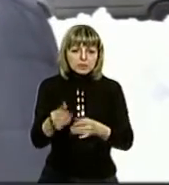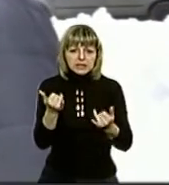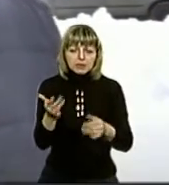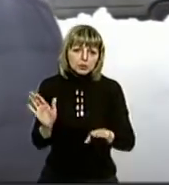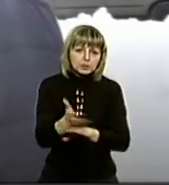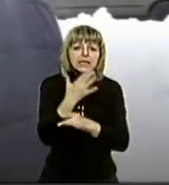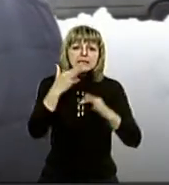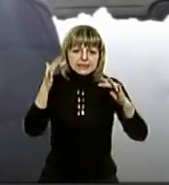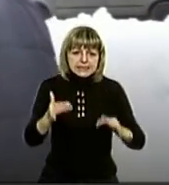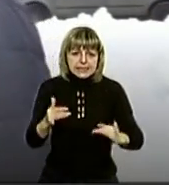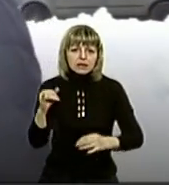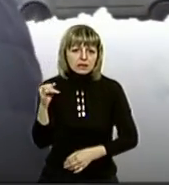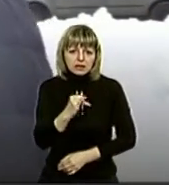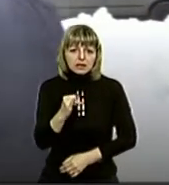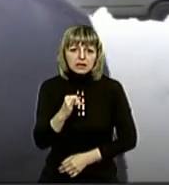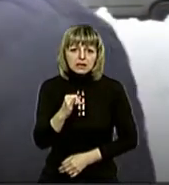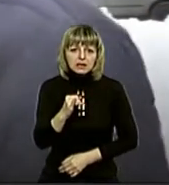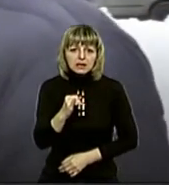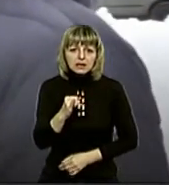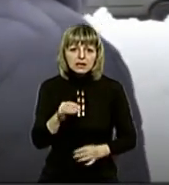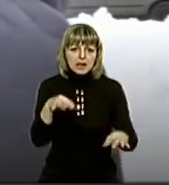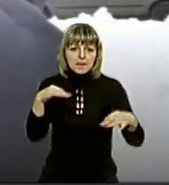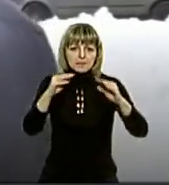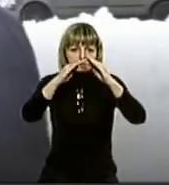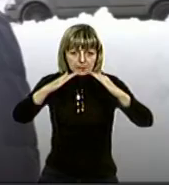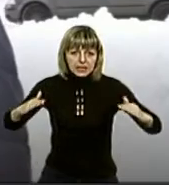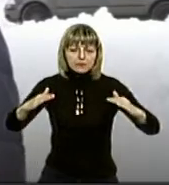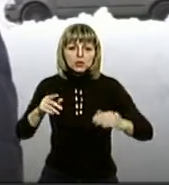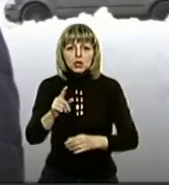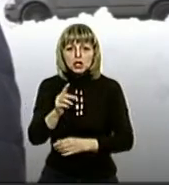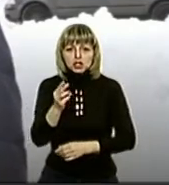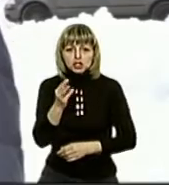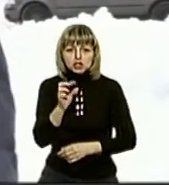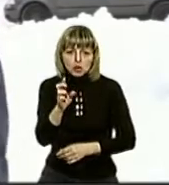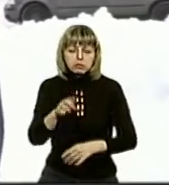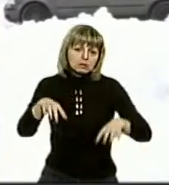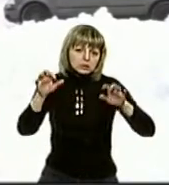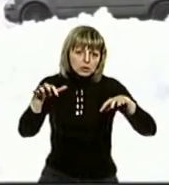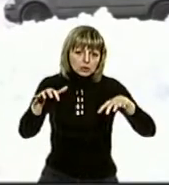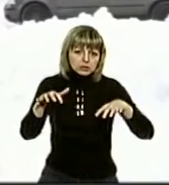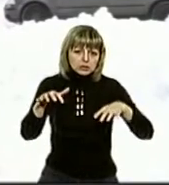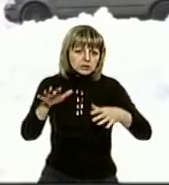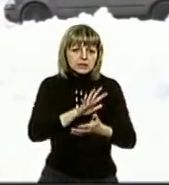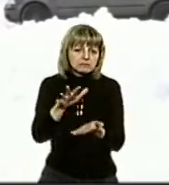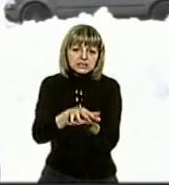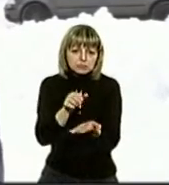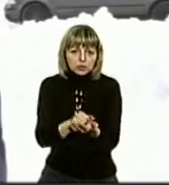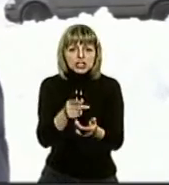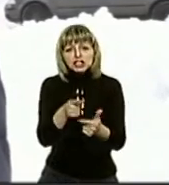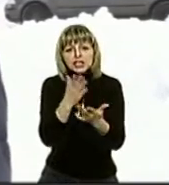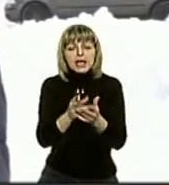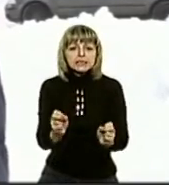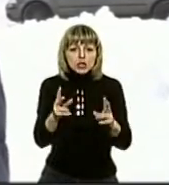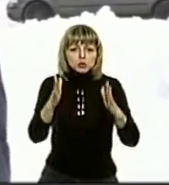сніг з горища і затягнути плівкою, хоча б, щоб нічого не було. Дощ не було, нічого не було. Чи є